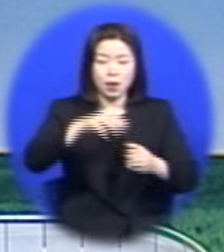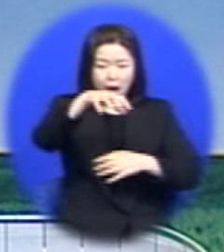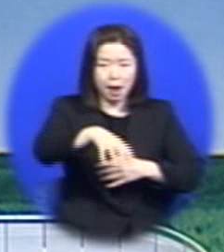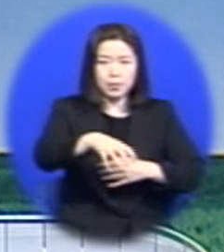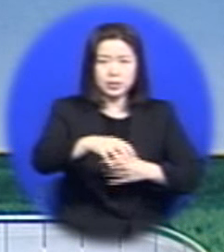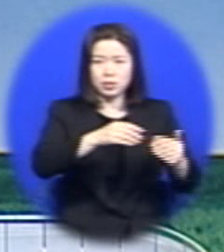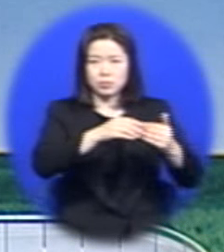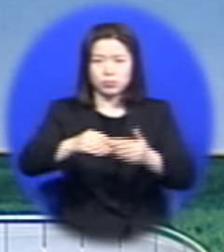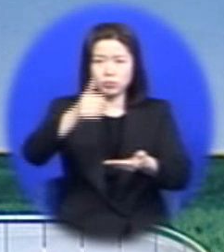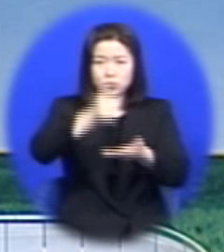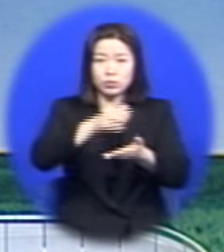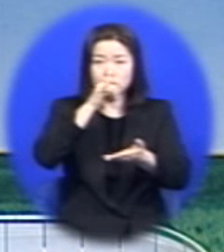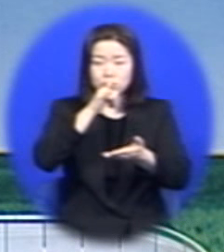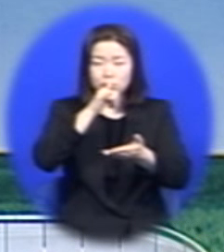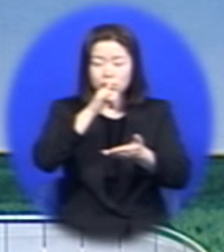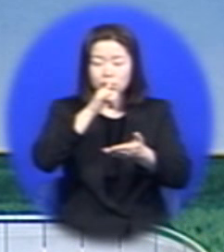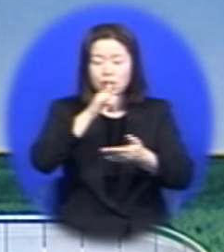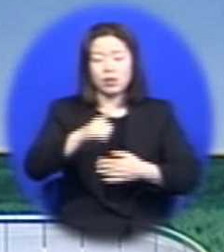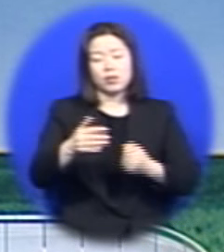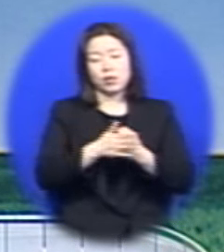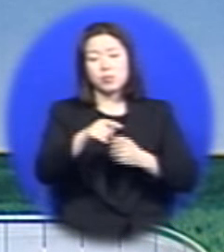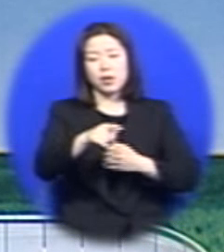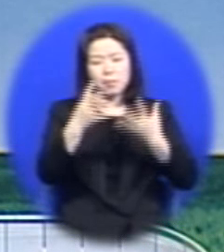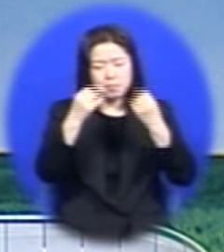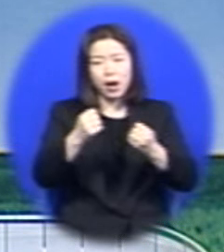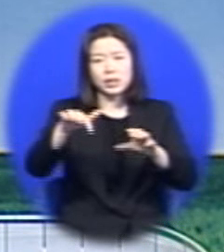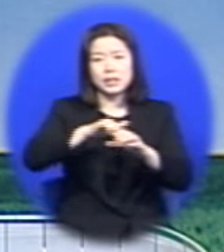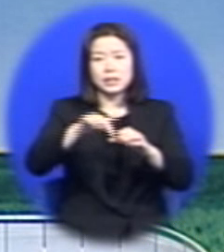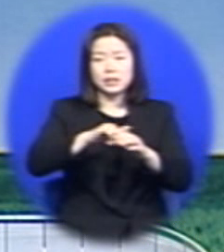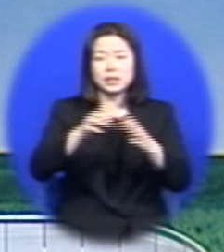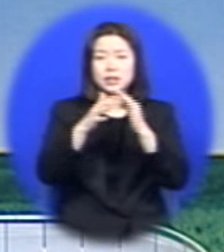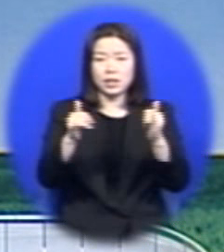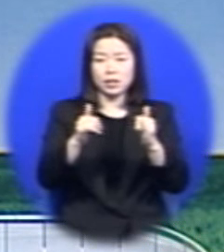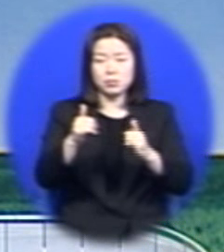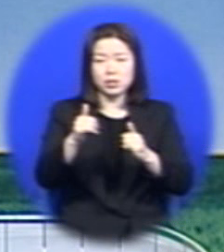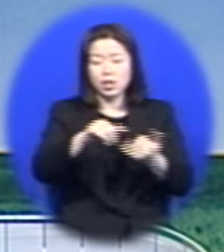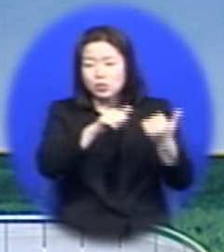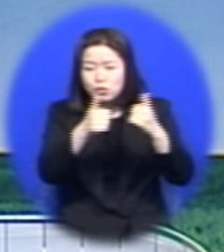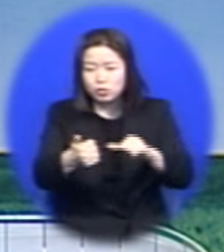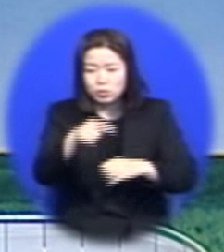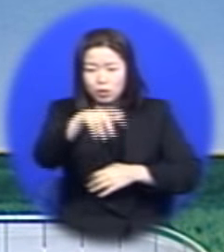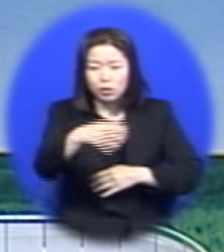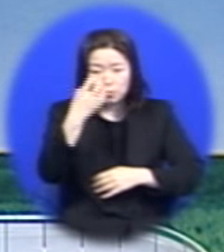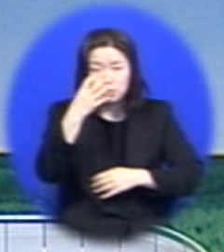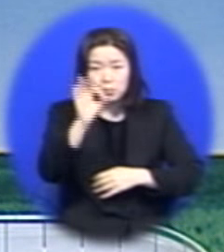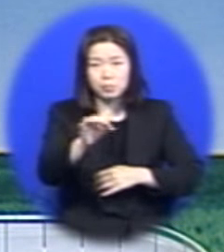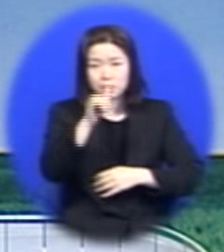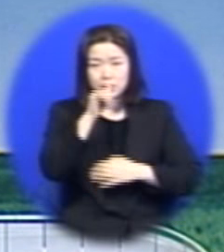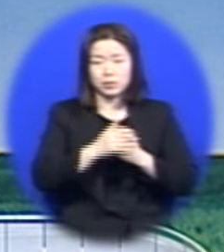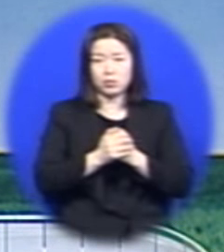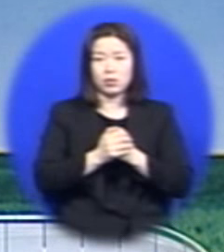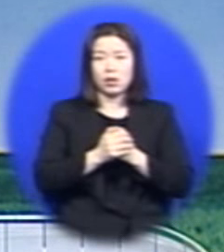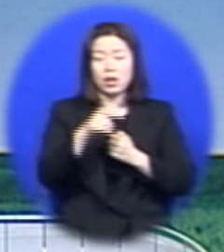수많은 기독교인들이 죽는 것을 보았습니다. 그런데 그것은 이 어린 클레멘스에게 충격이었어요.